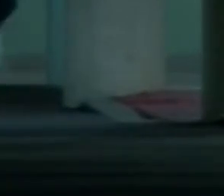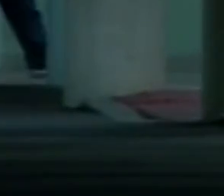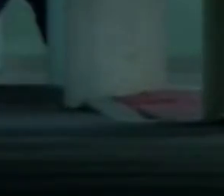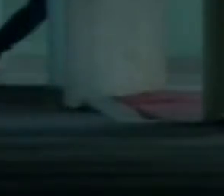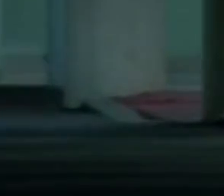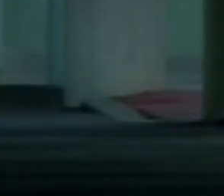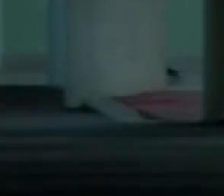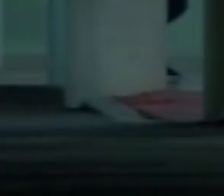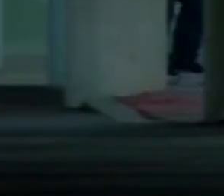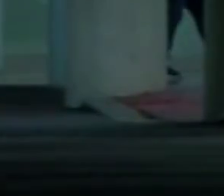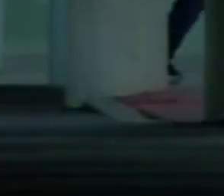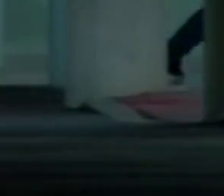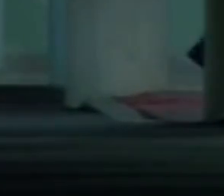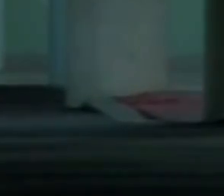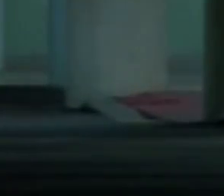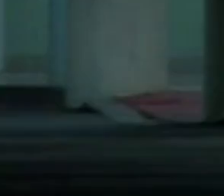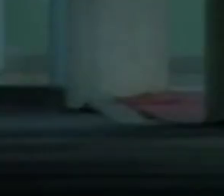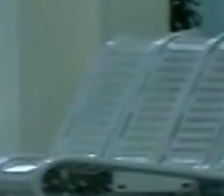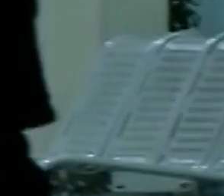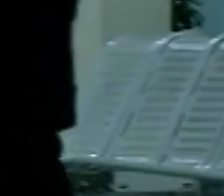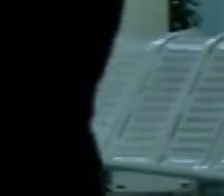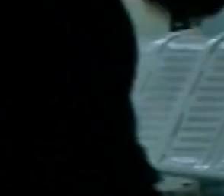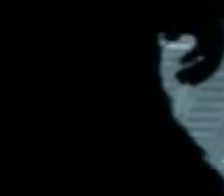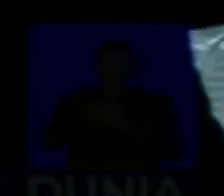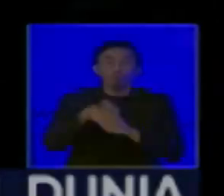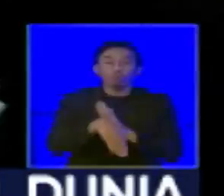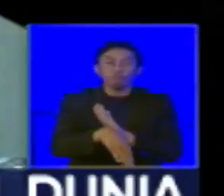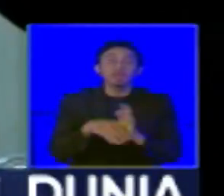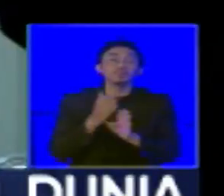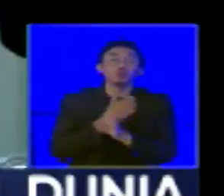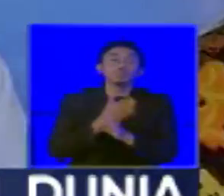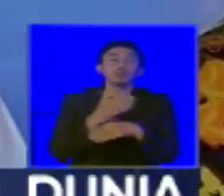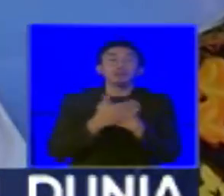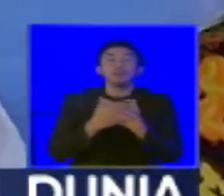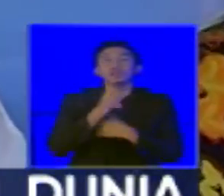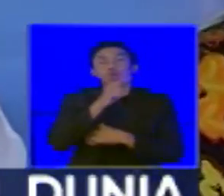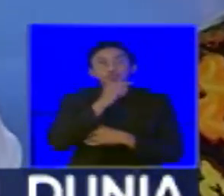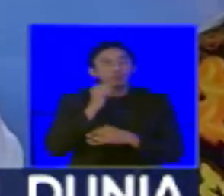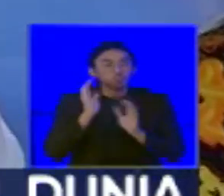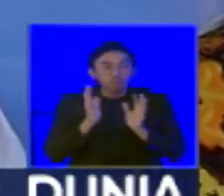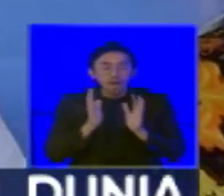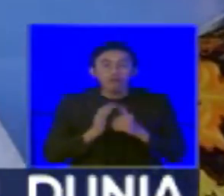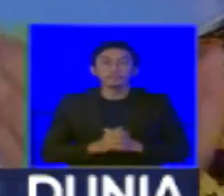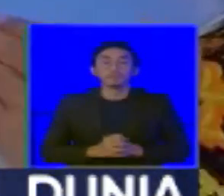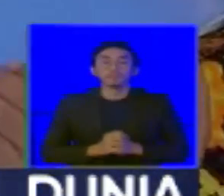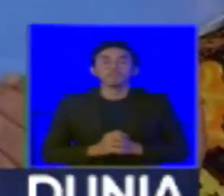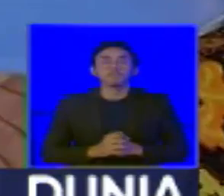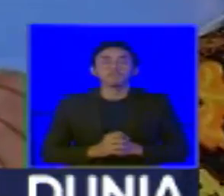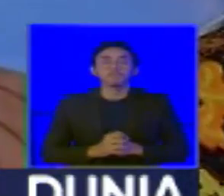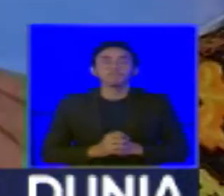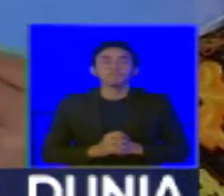memburuk. Pasien tersebut sempat dirawat selama 1 minggu di salah satu rumah sakit swasta. Ya, jadi yang meninggal